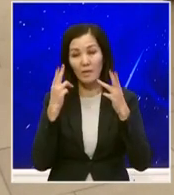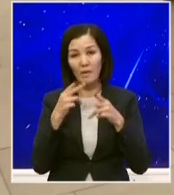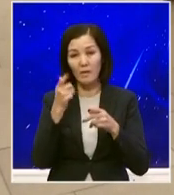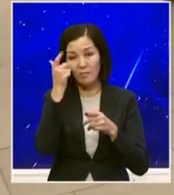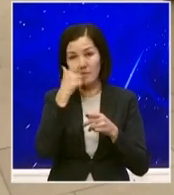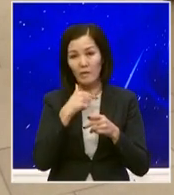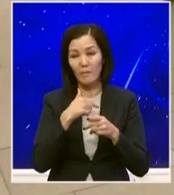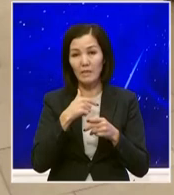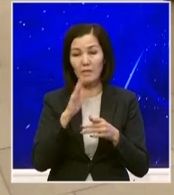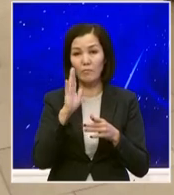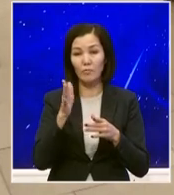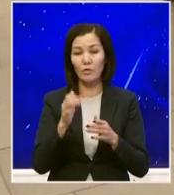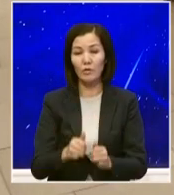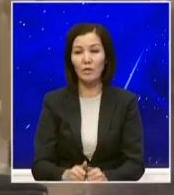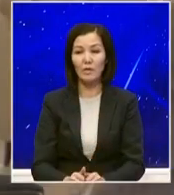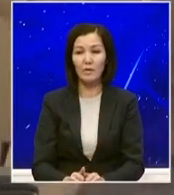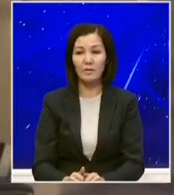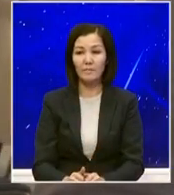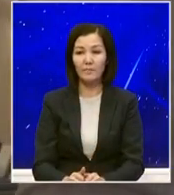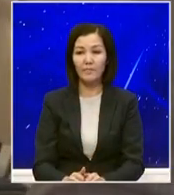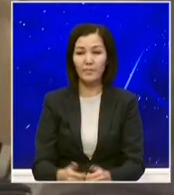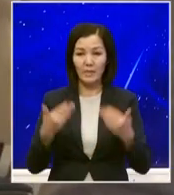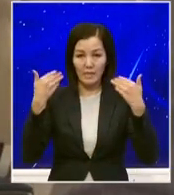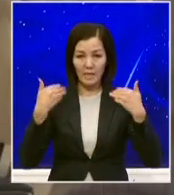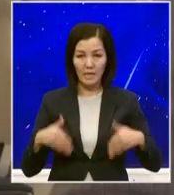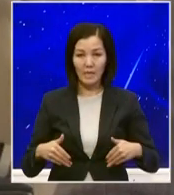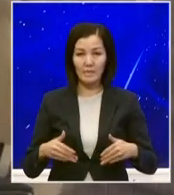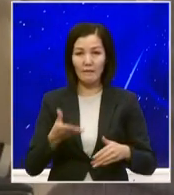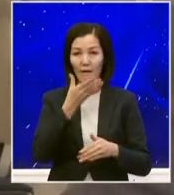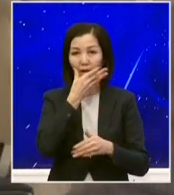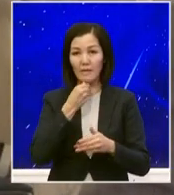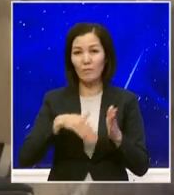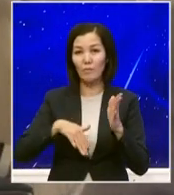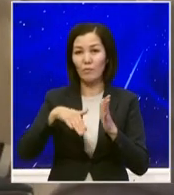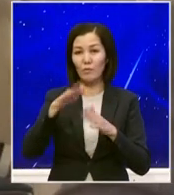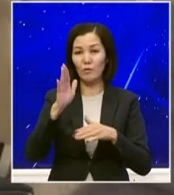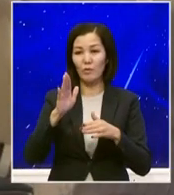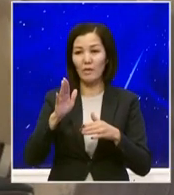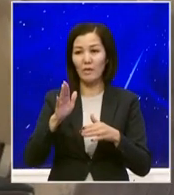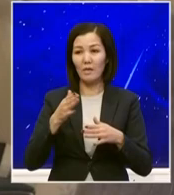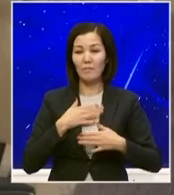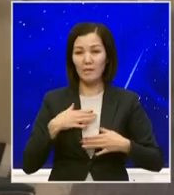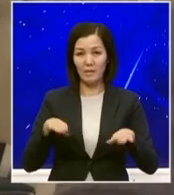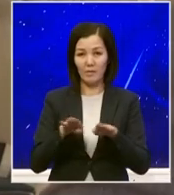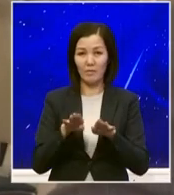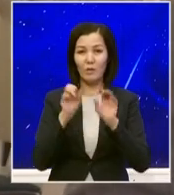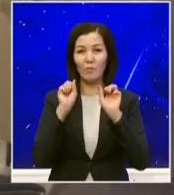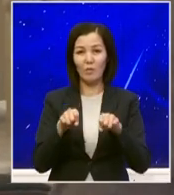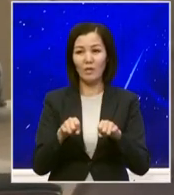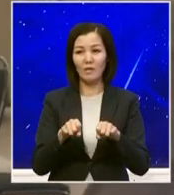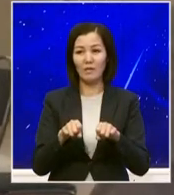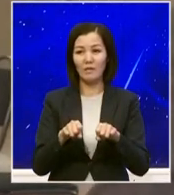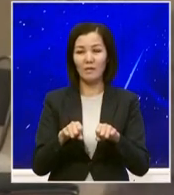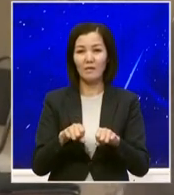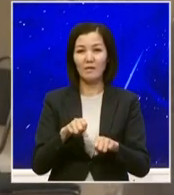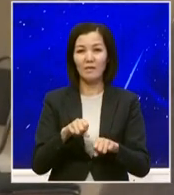шымыр өскен бала нені болса да алып кетеді. Және денесін жіптікте етіп, яғни әр адам мендей бола алады. Менде көрдіңіз бір